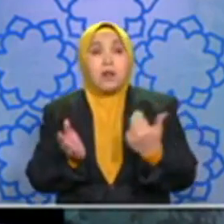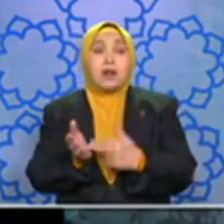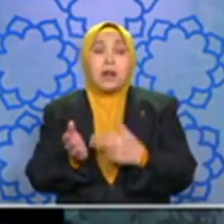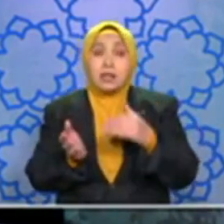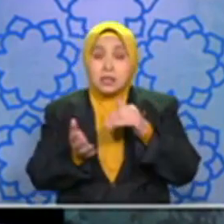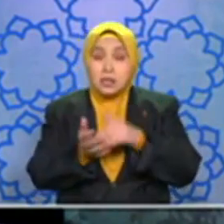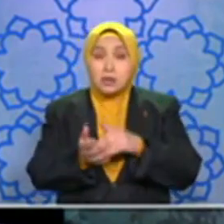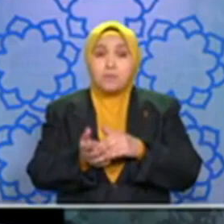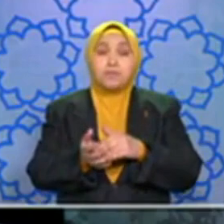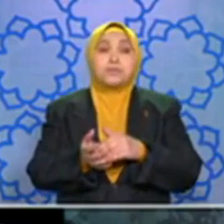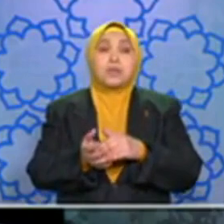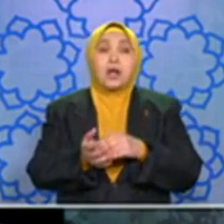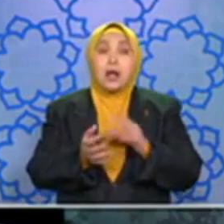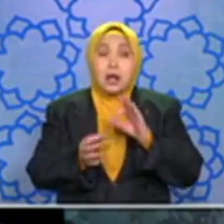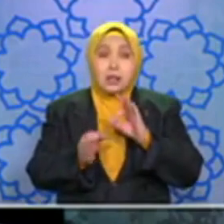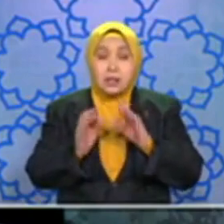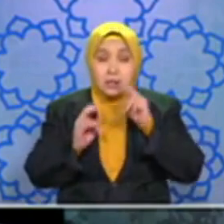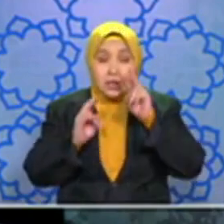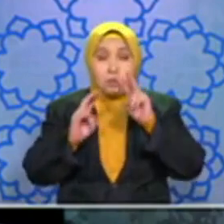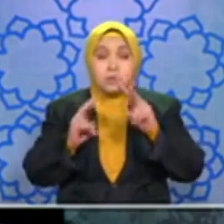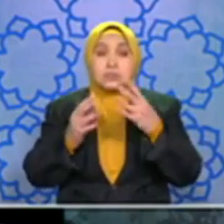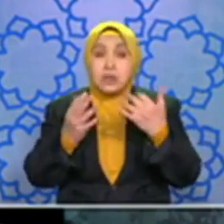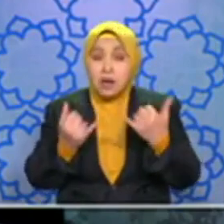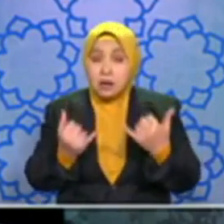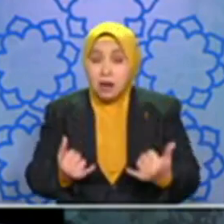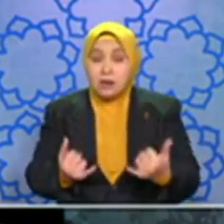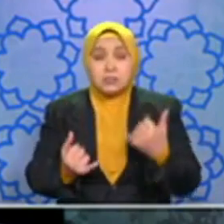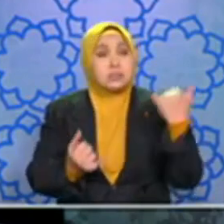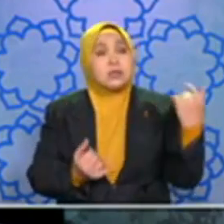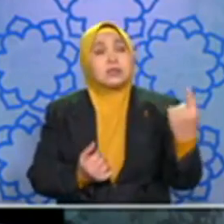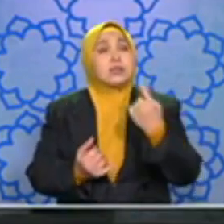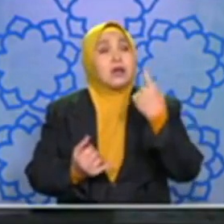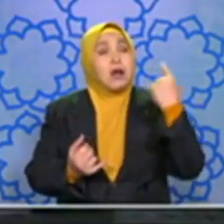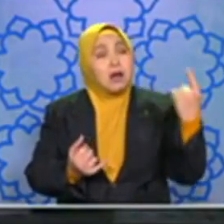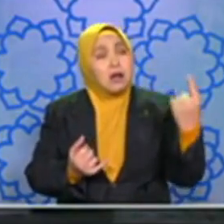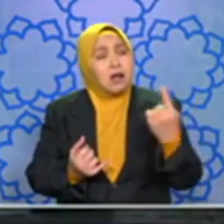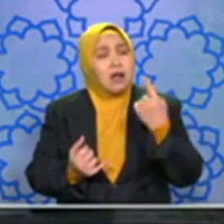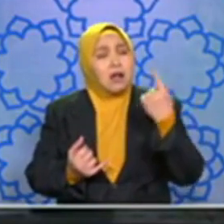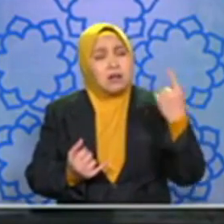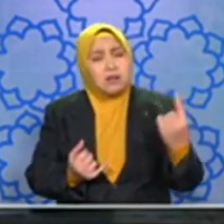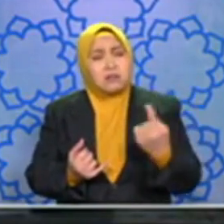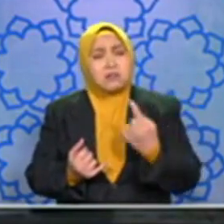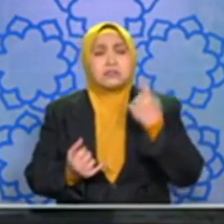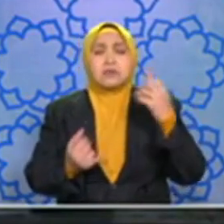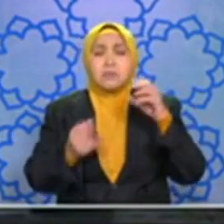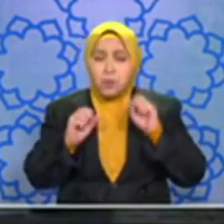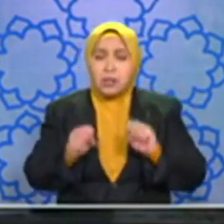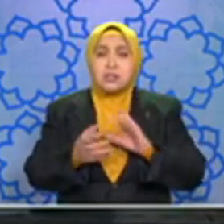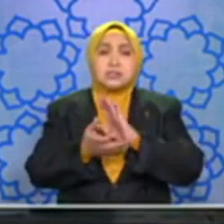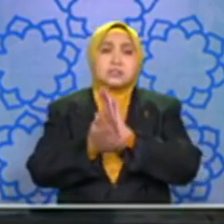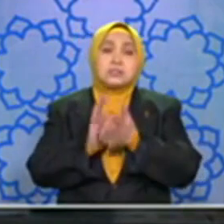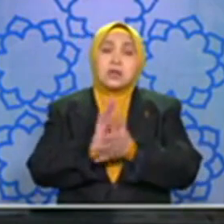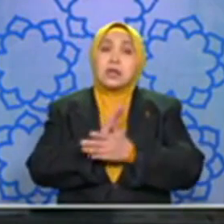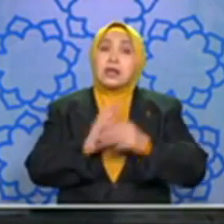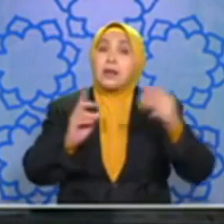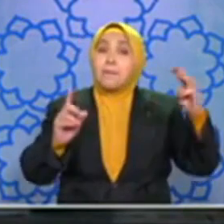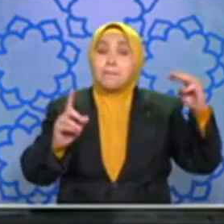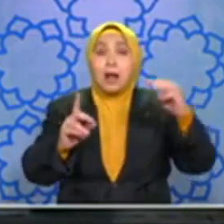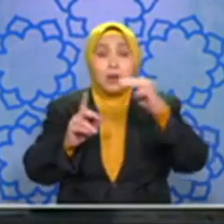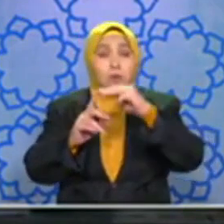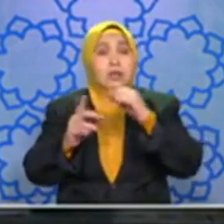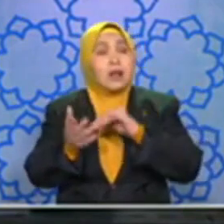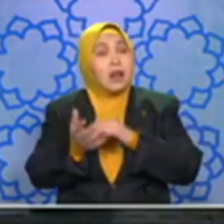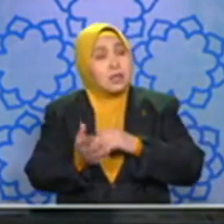mudhari' yang menunjukkan kata kerja sekarang, mana sentiasa bertasbih. Dan boleh jadi inilah makhluk mereka ini lebih